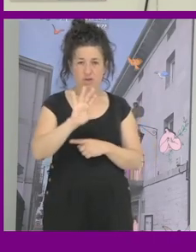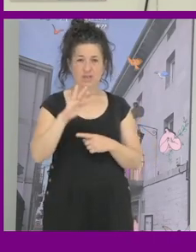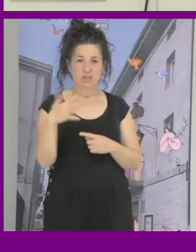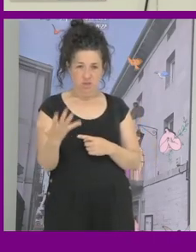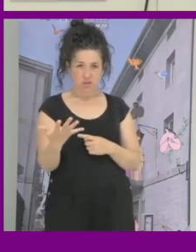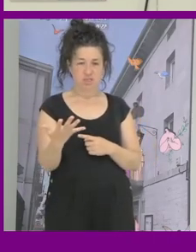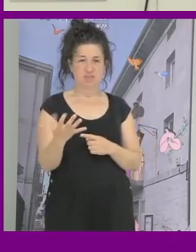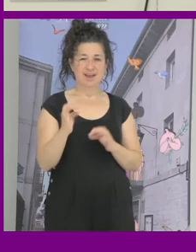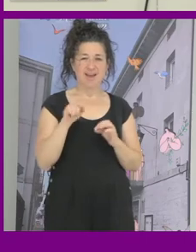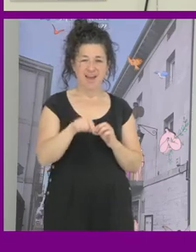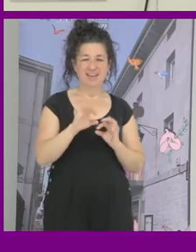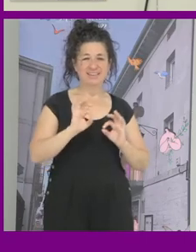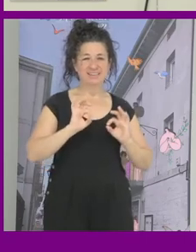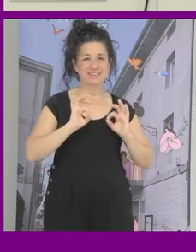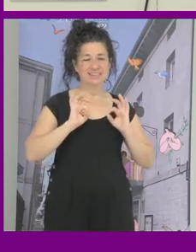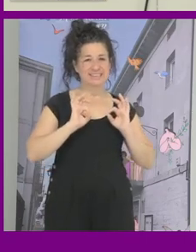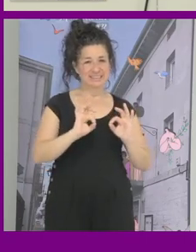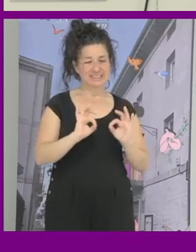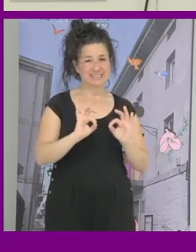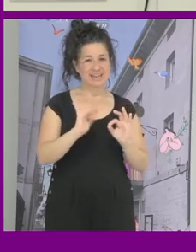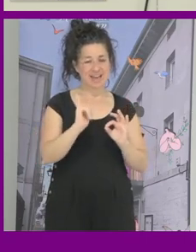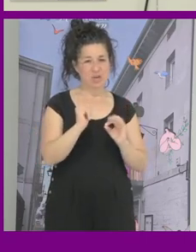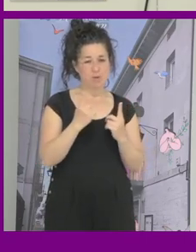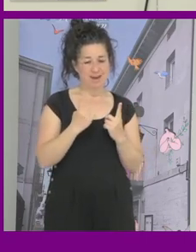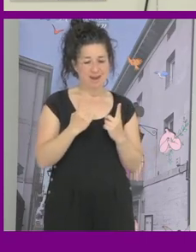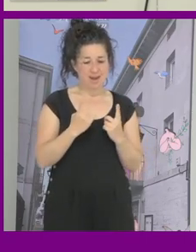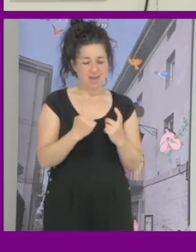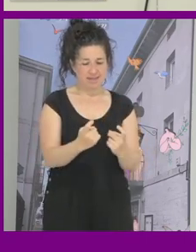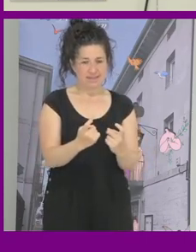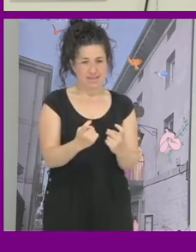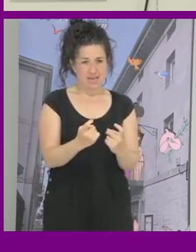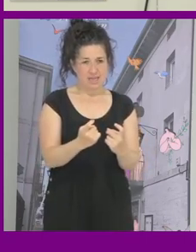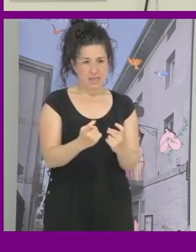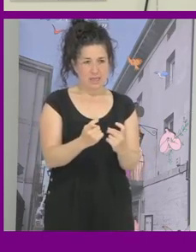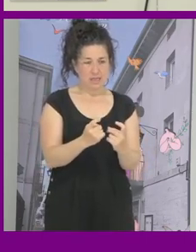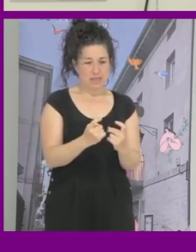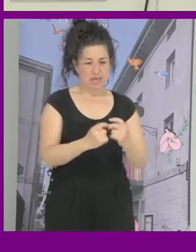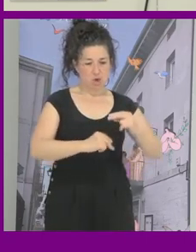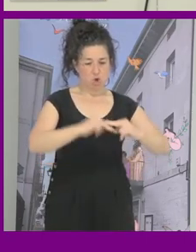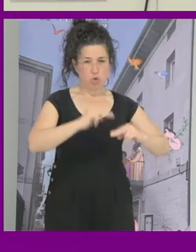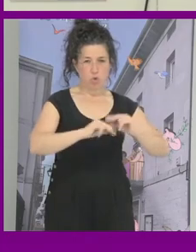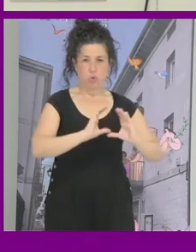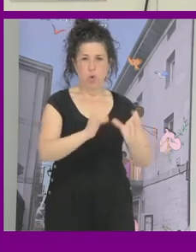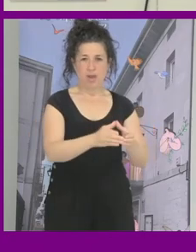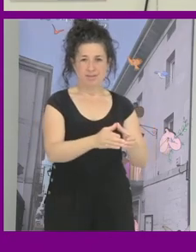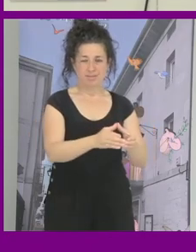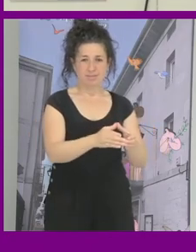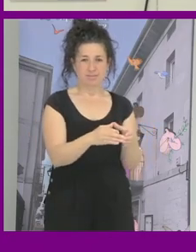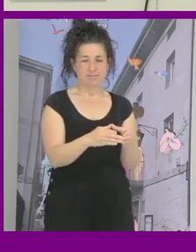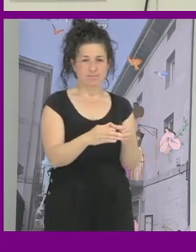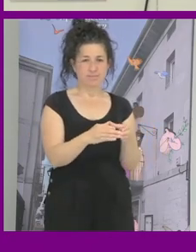gainera bereziki horretan badagoela behar bat hori kolektiboki eraikitzekoa.